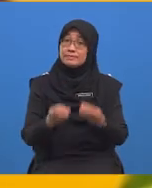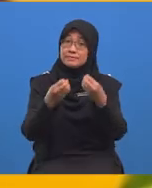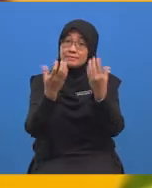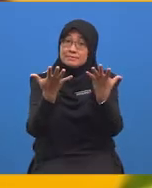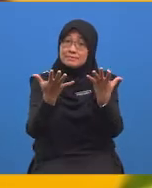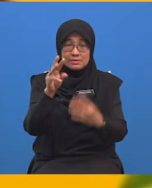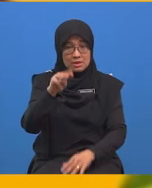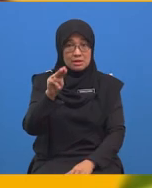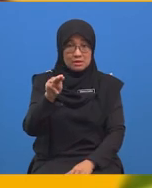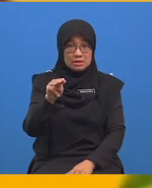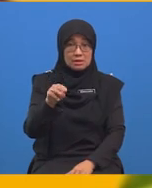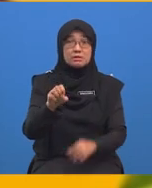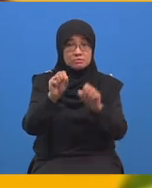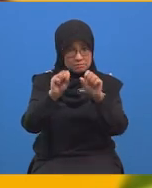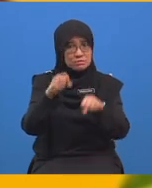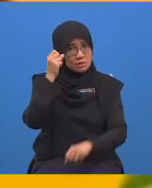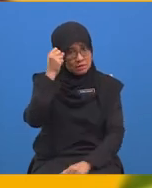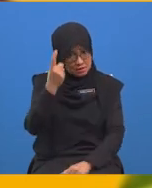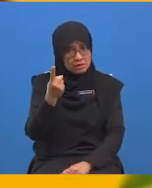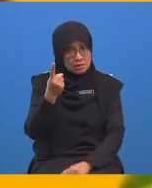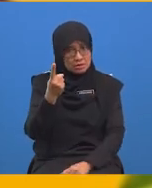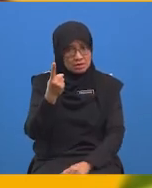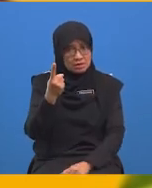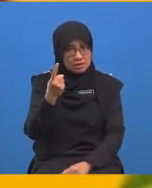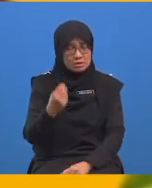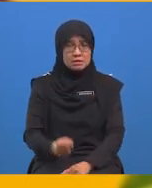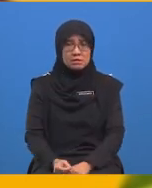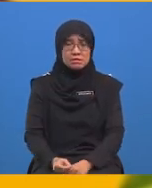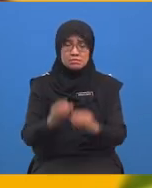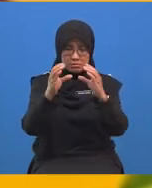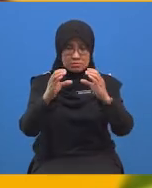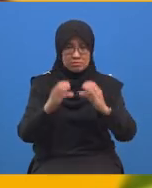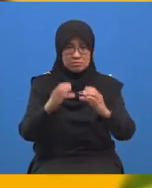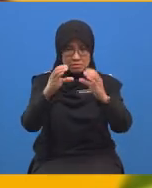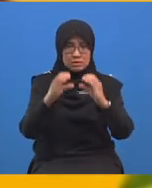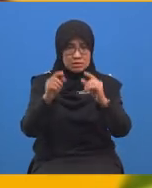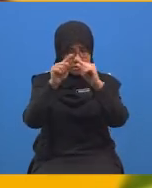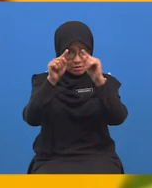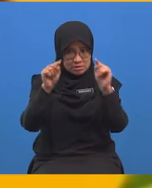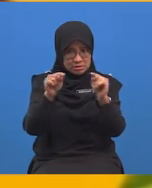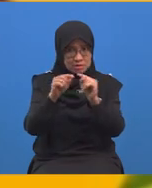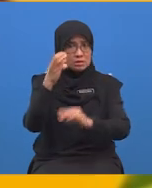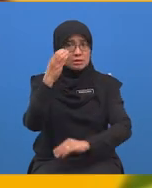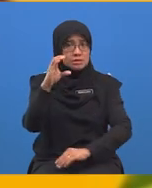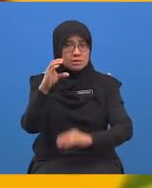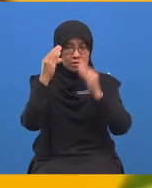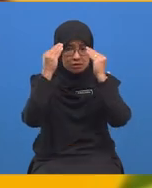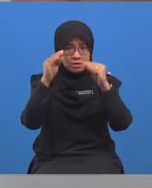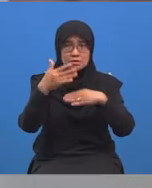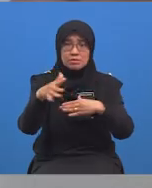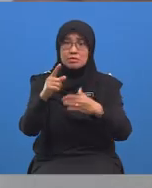Bagaimana murid-murid? Boleh faham setakat ini gambaran mengenai penggunaan petak 100 yang cikgu tunjukkan